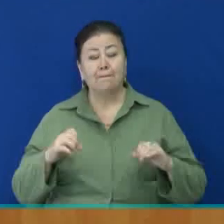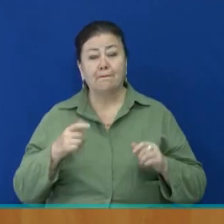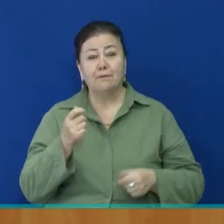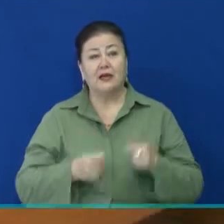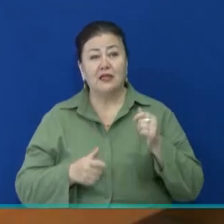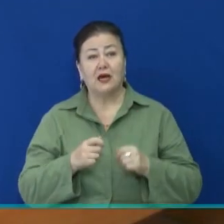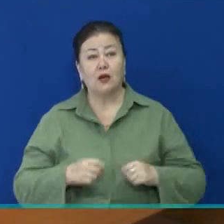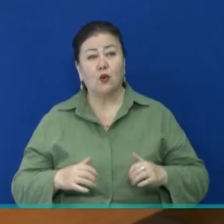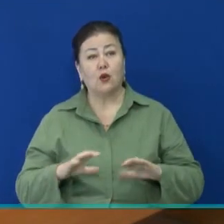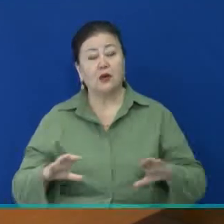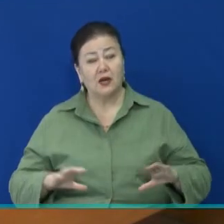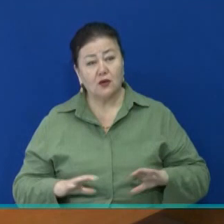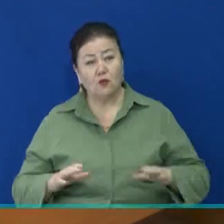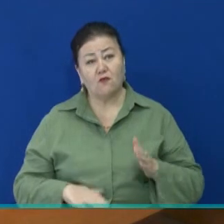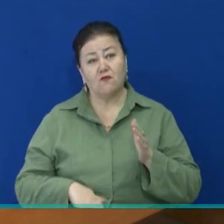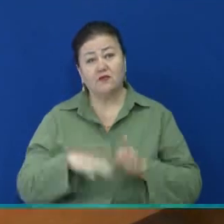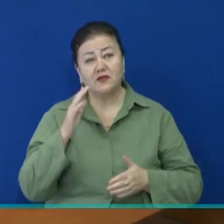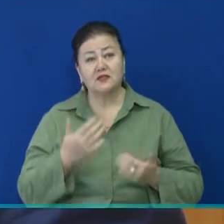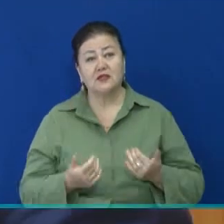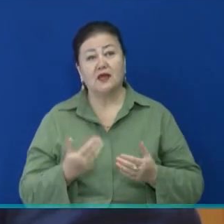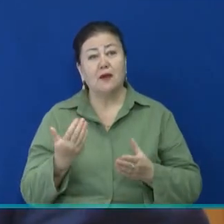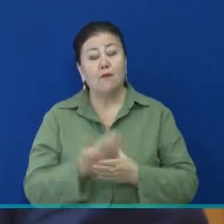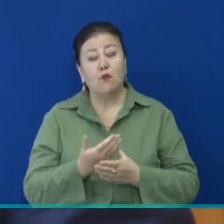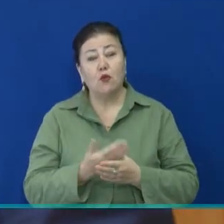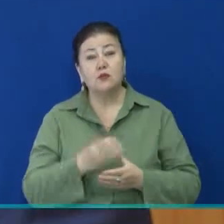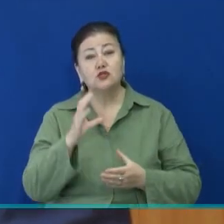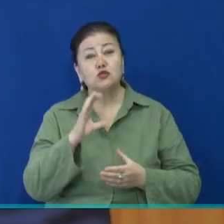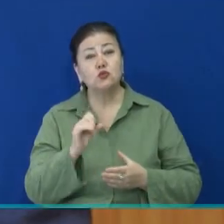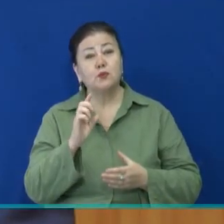просит рассмотреть вопрос субсидирования содержания лошадей.